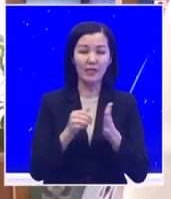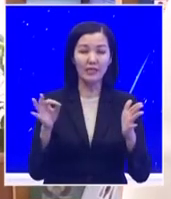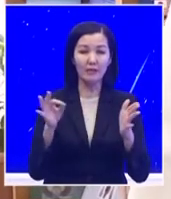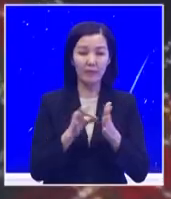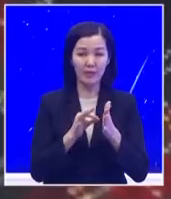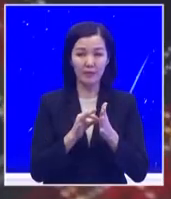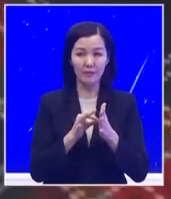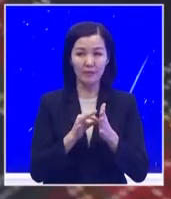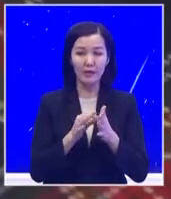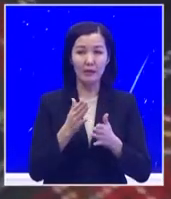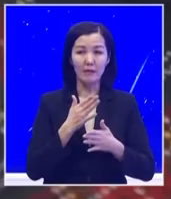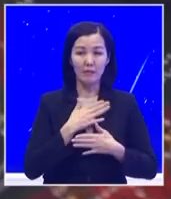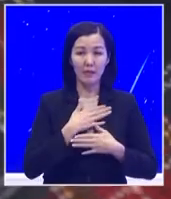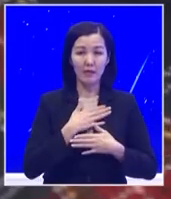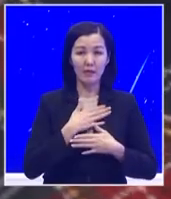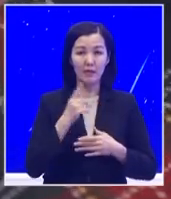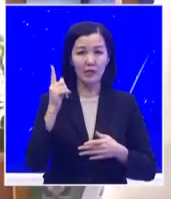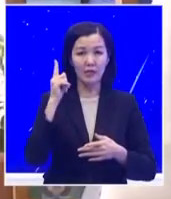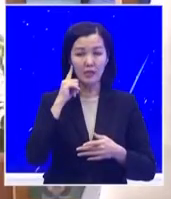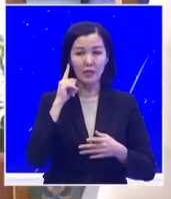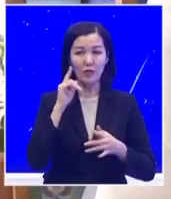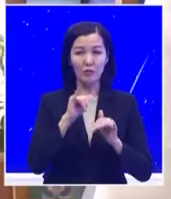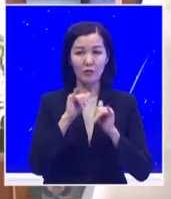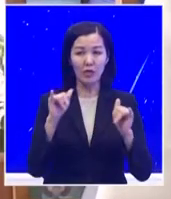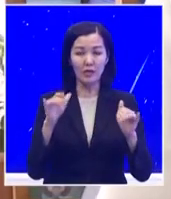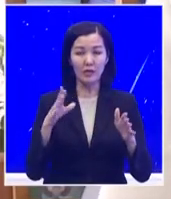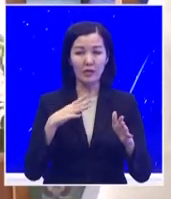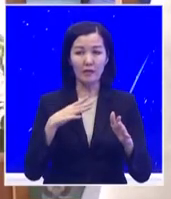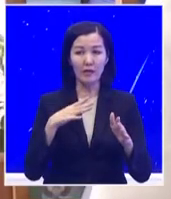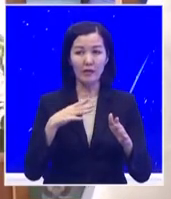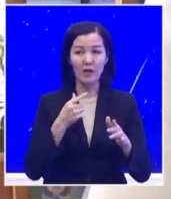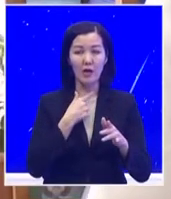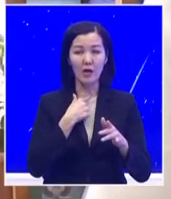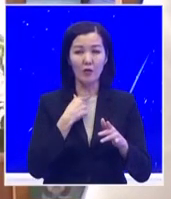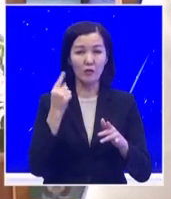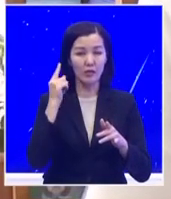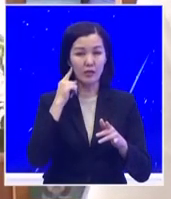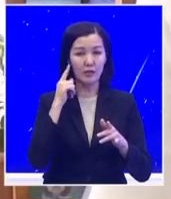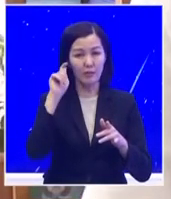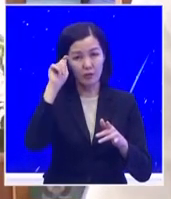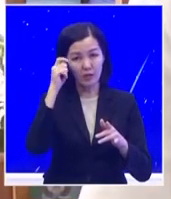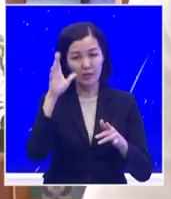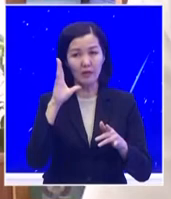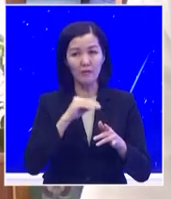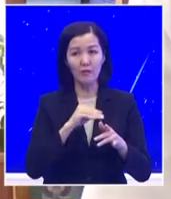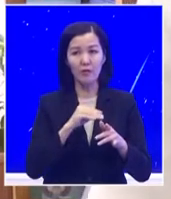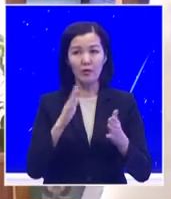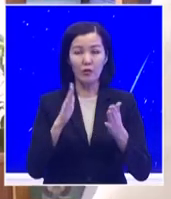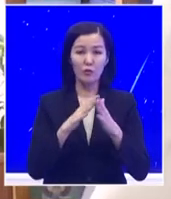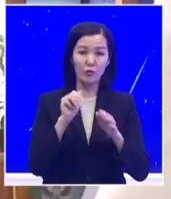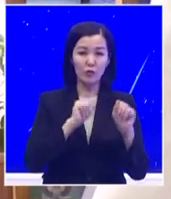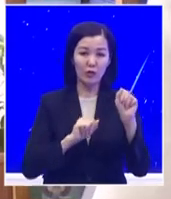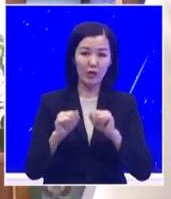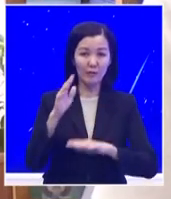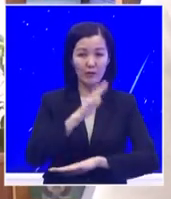айтуға болады. Менде тыңдау қабілеті жақсы дамыған, сол себепті мен аудио нұсқаларды тыңдау арқылы жаттайтын. Мысалы, үй жинап жүріп те,